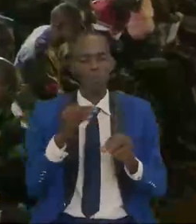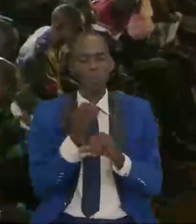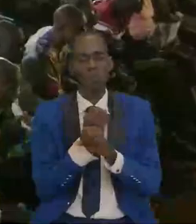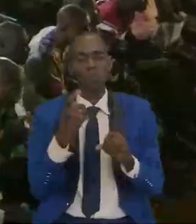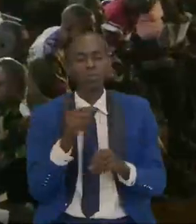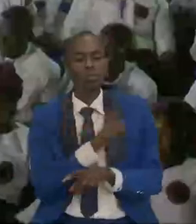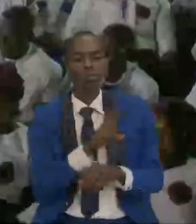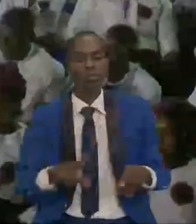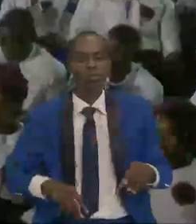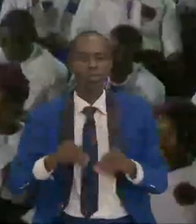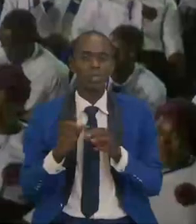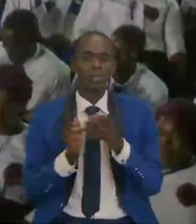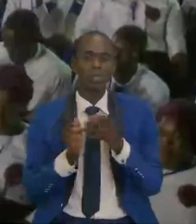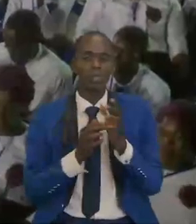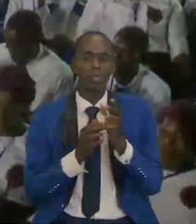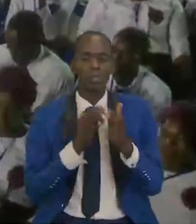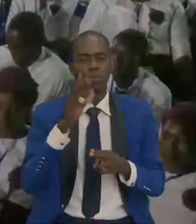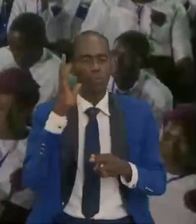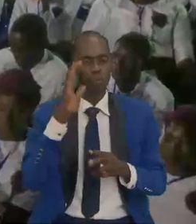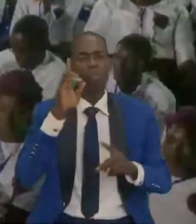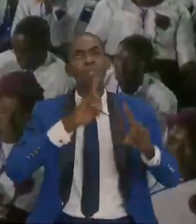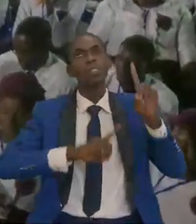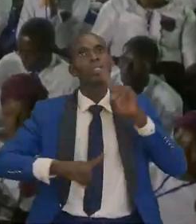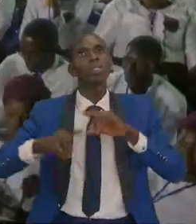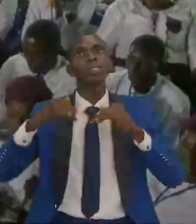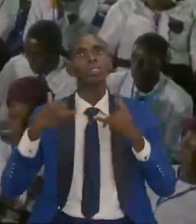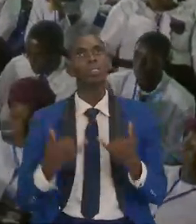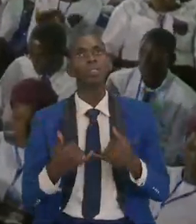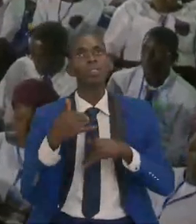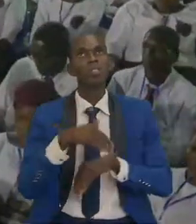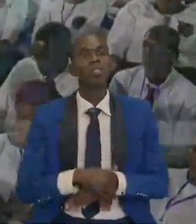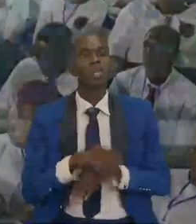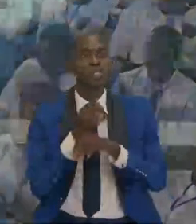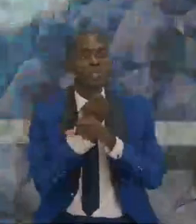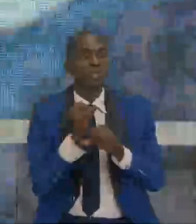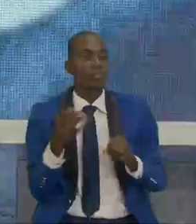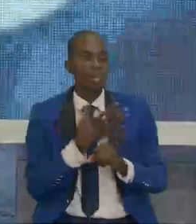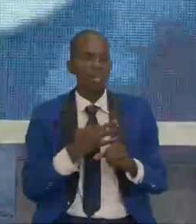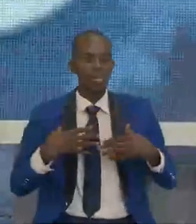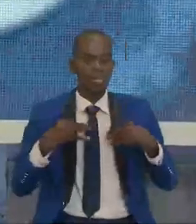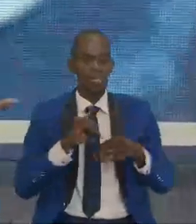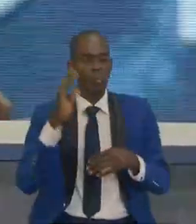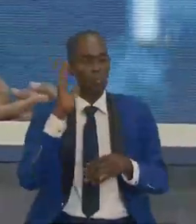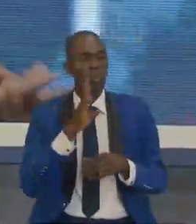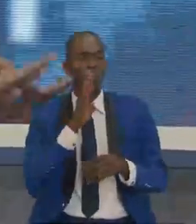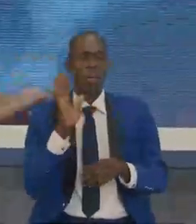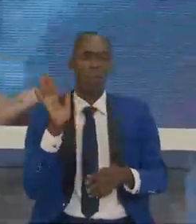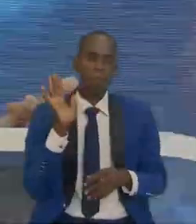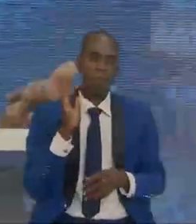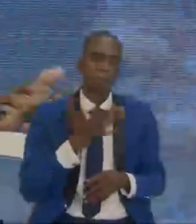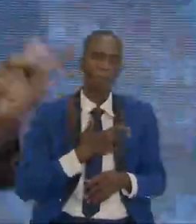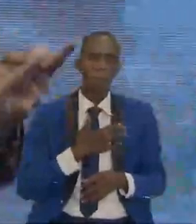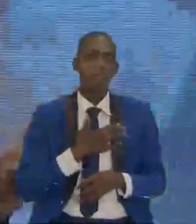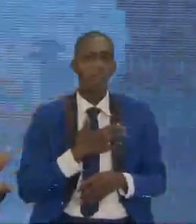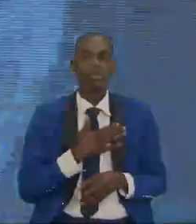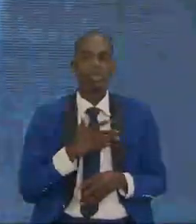Vous serez participants au salut du Seigneur. Et vous allez dire ce soir, le salut